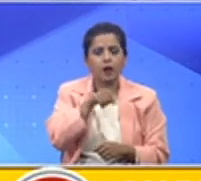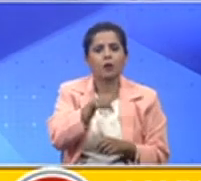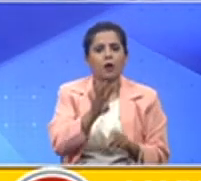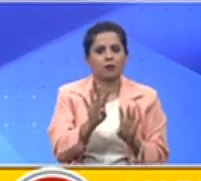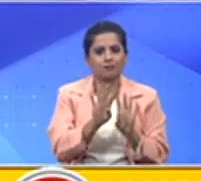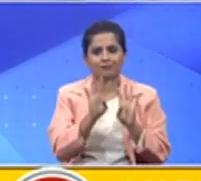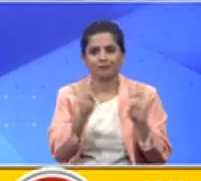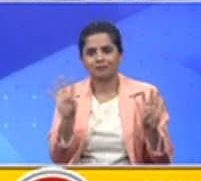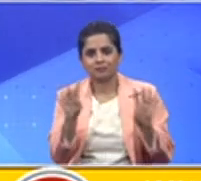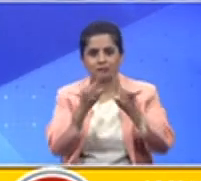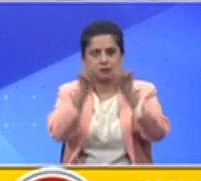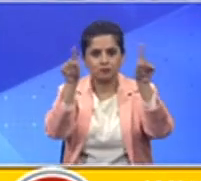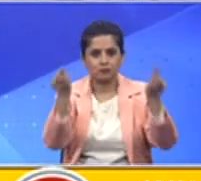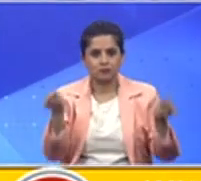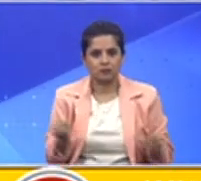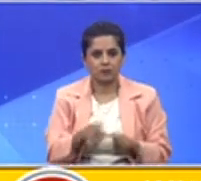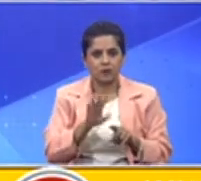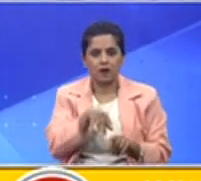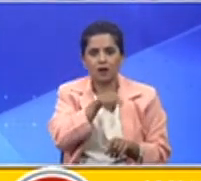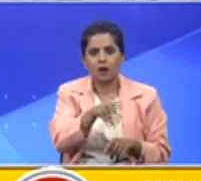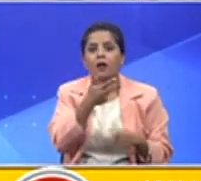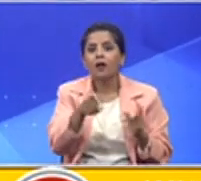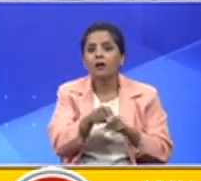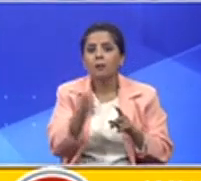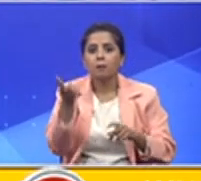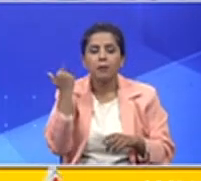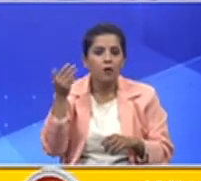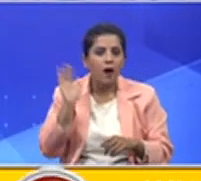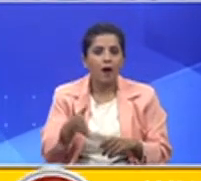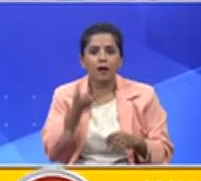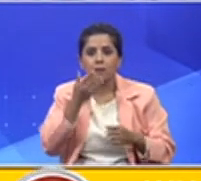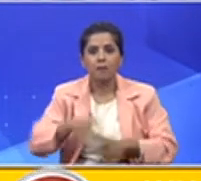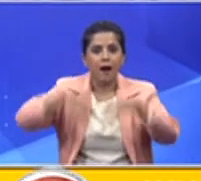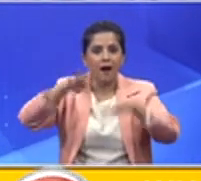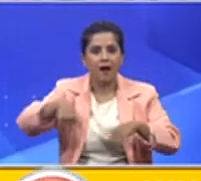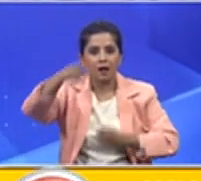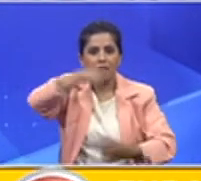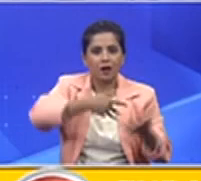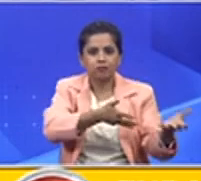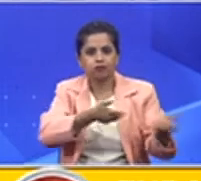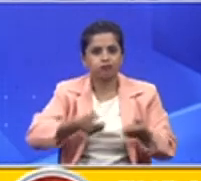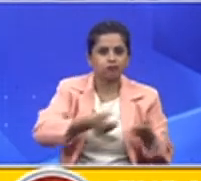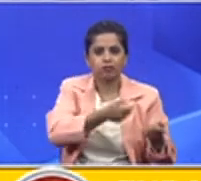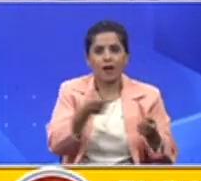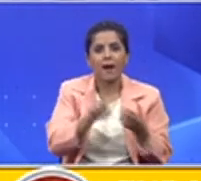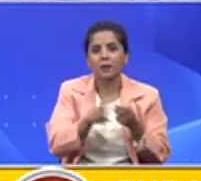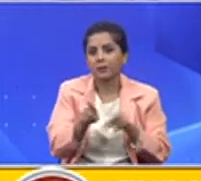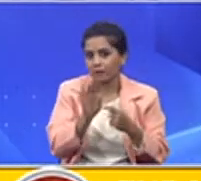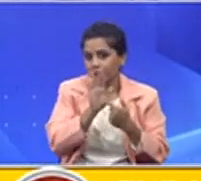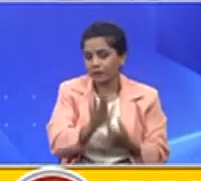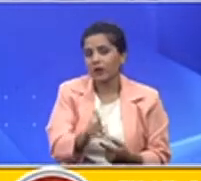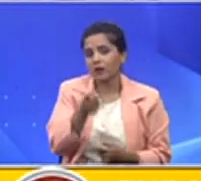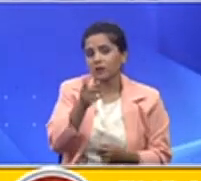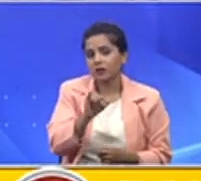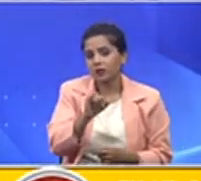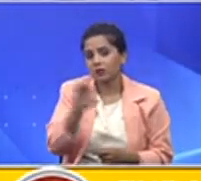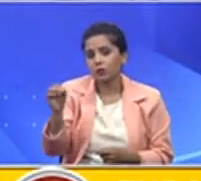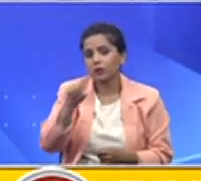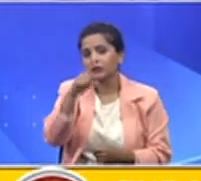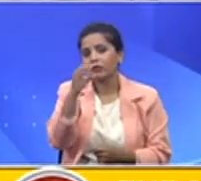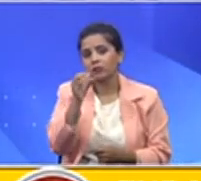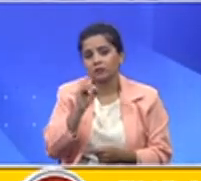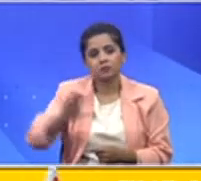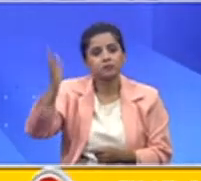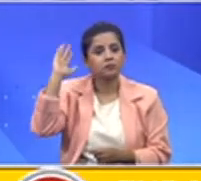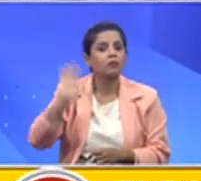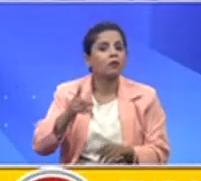भी हैं, जो समुद्र मन्थन की कथा को सामने लाता है, 16-17 सदी के इस पैनल का जुडाव